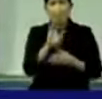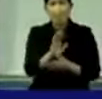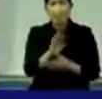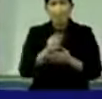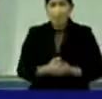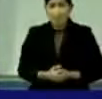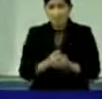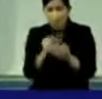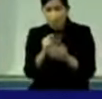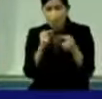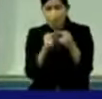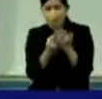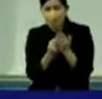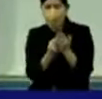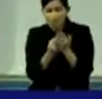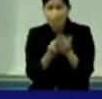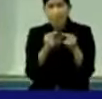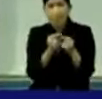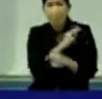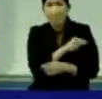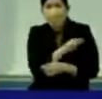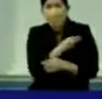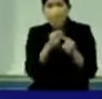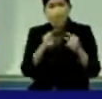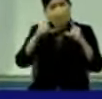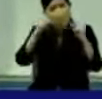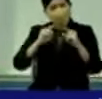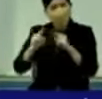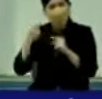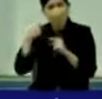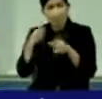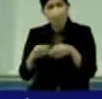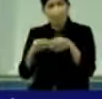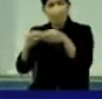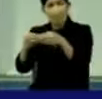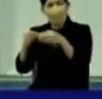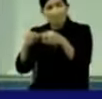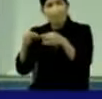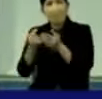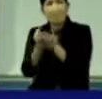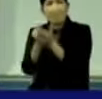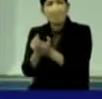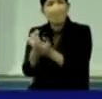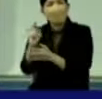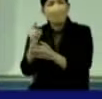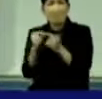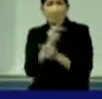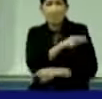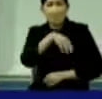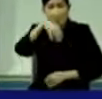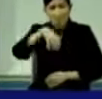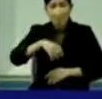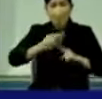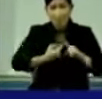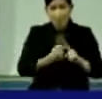ชัยดาบหักและหลวงพ่อเพชร3ตัวแทนโรงพยาบาลอุตรดิตถ์ไปสู้ภัยโควิด -19 ที่โรงพยาบาลสนามบุษราค